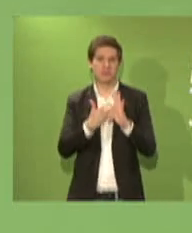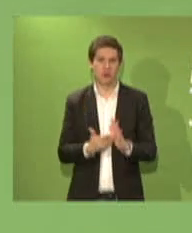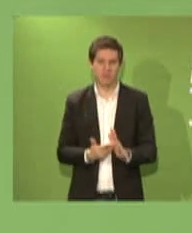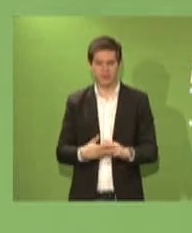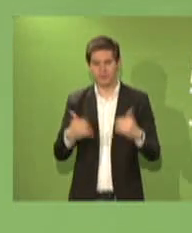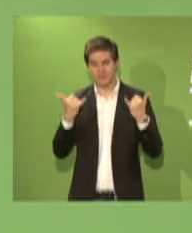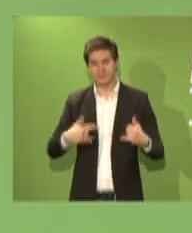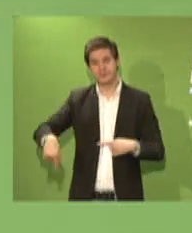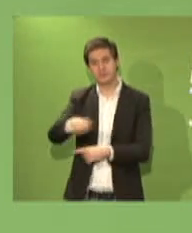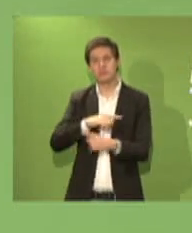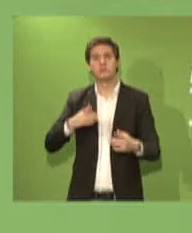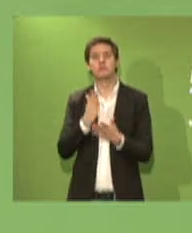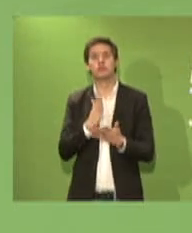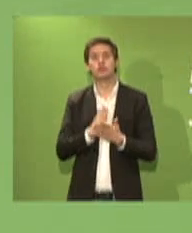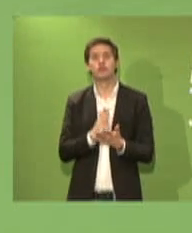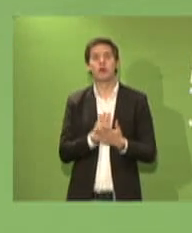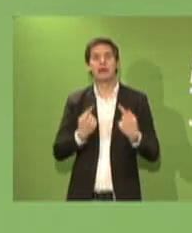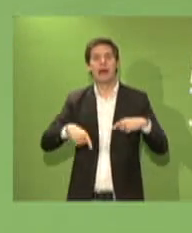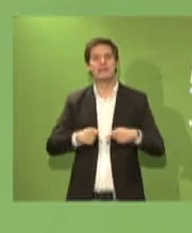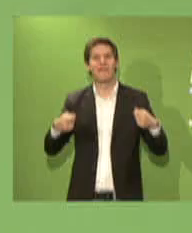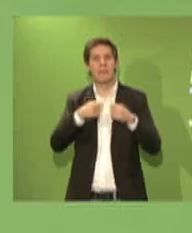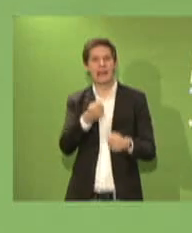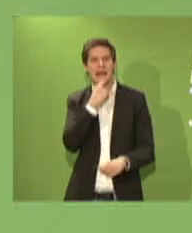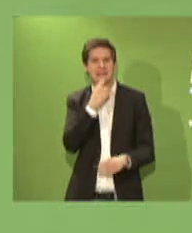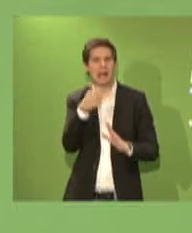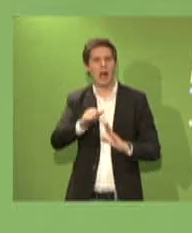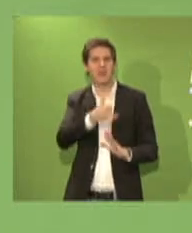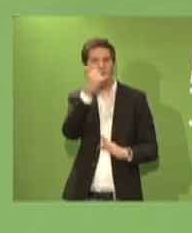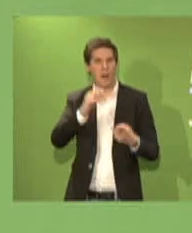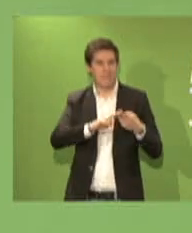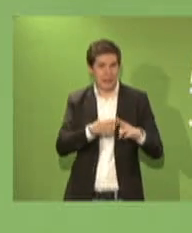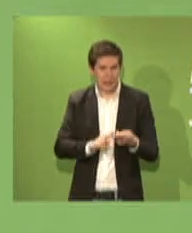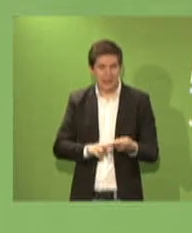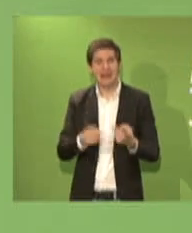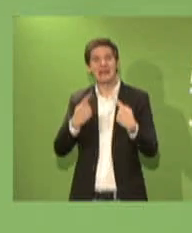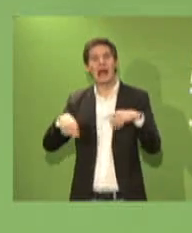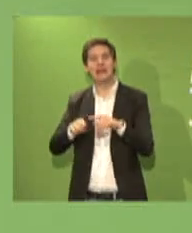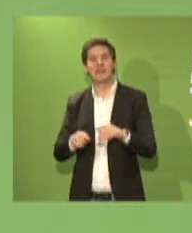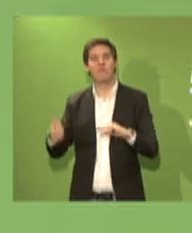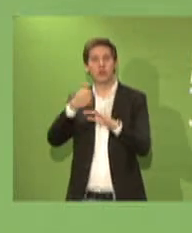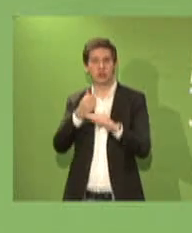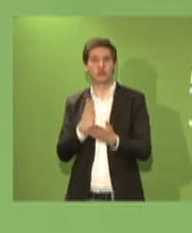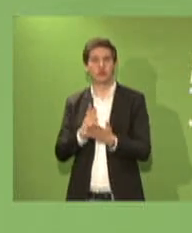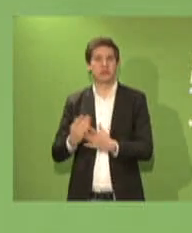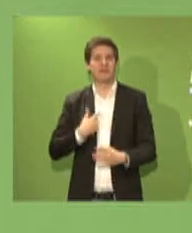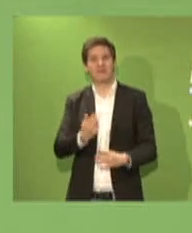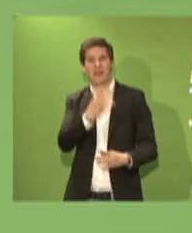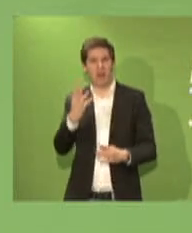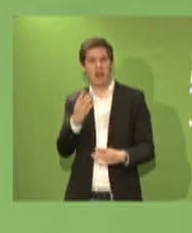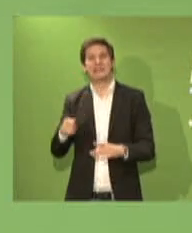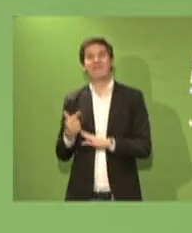Mitglied der Grünen im Kreisverband Essen und seit 4 Jahren im Kreisvorstand, davon 2 Jahre